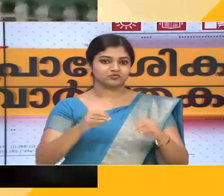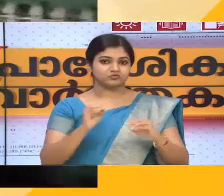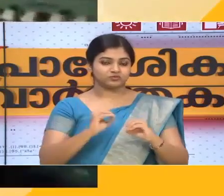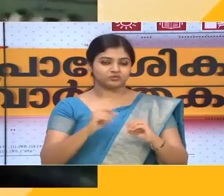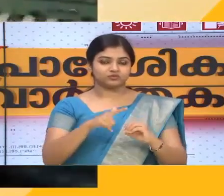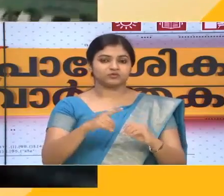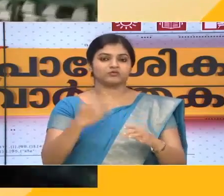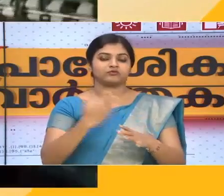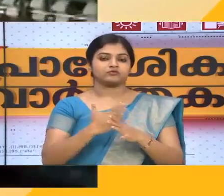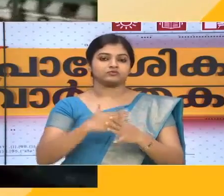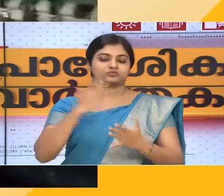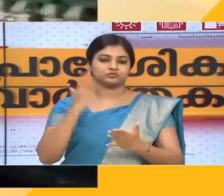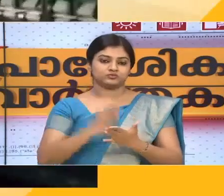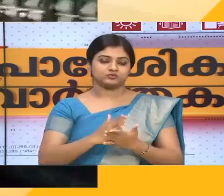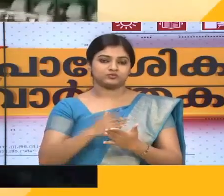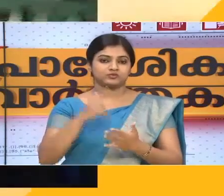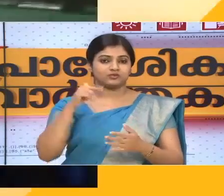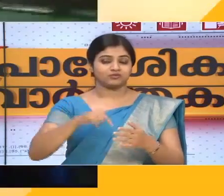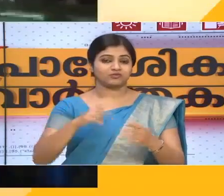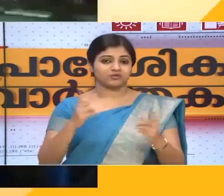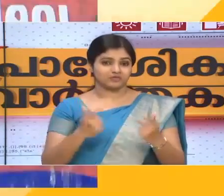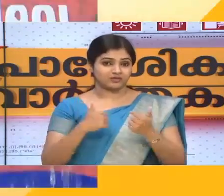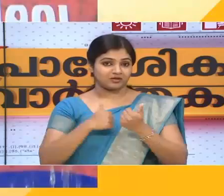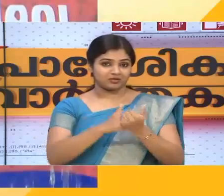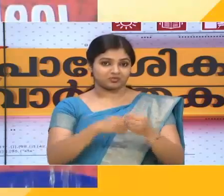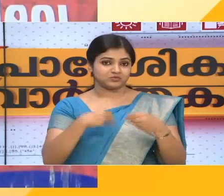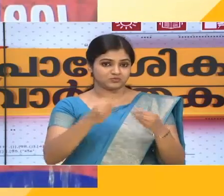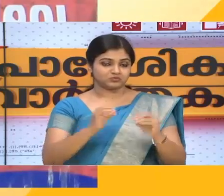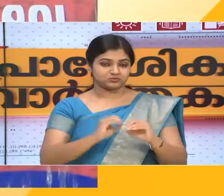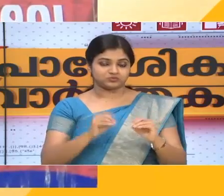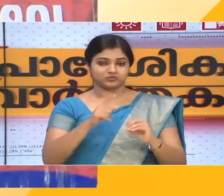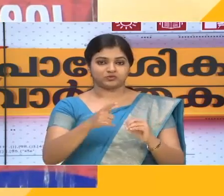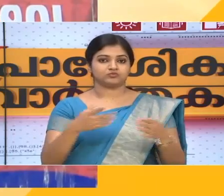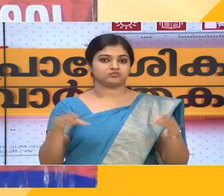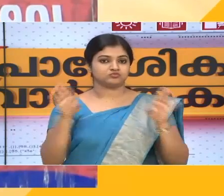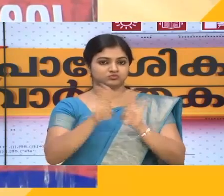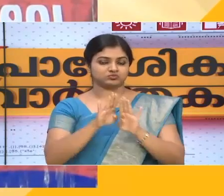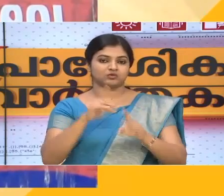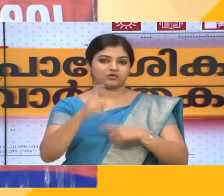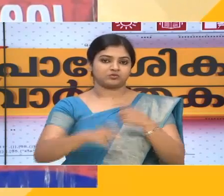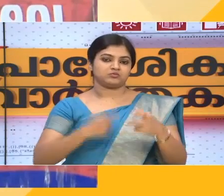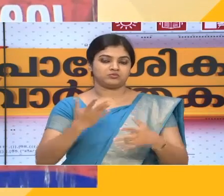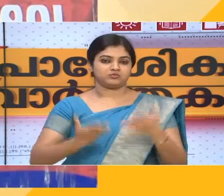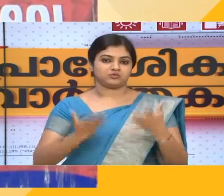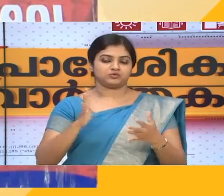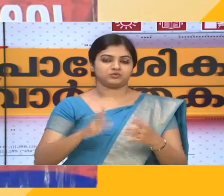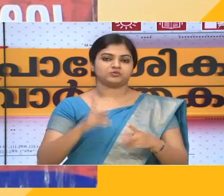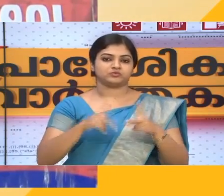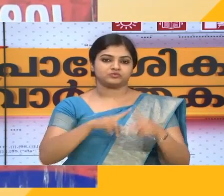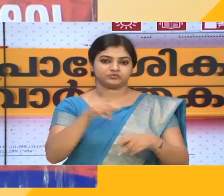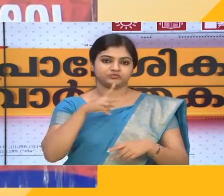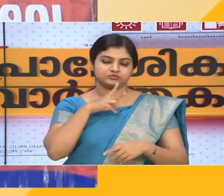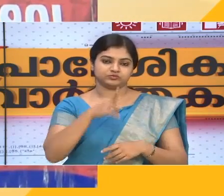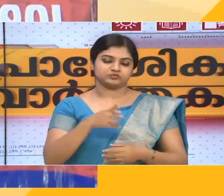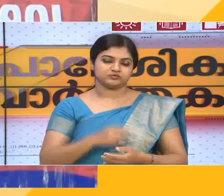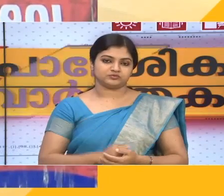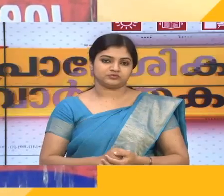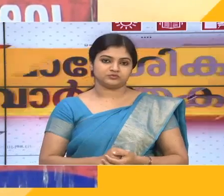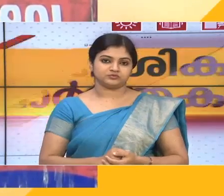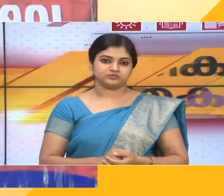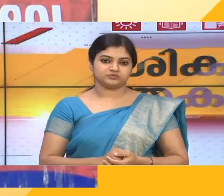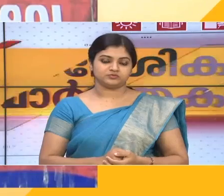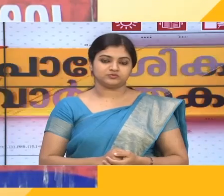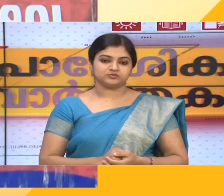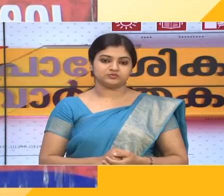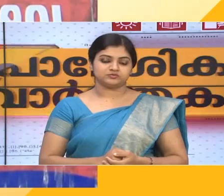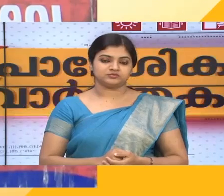അടിയന്തര ഇടപെടൽ ഉണ്ടായില്ലെങ്കിൽ സ്ഥാപനം അടച്ചുപൂട്ടുന്ന സാഹചര്യം ഉണ്ടാകുമെന്ന് തൊഴിലാളികൾ പറഞ്ഞു. ഏതാനും നിമിഷങ്ങൾക്കുള്ള ഇത് പീസൂർ എന്ന സാഹചര്യത്തിലൂടെ എത്തും, പിന്നെ ലേഫ് അടിക്കുകയും